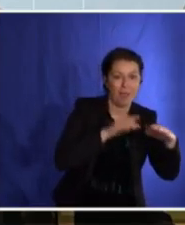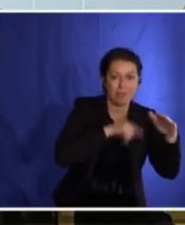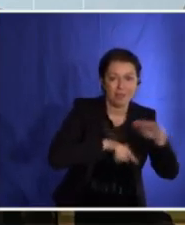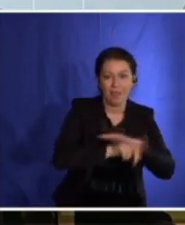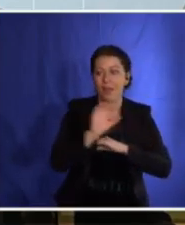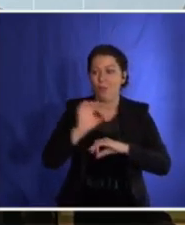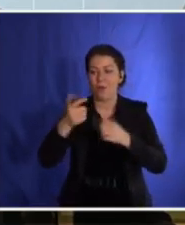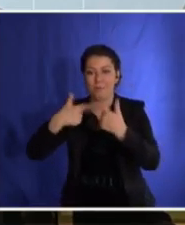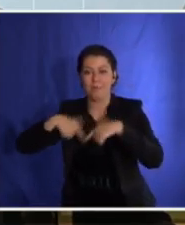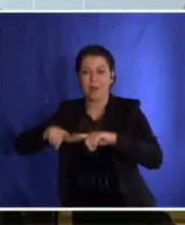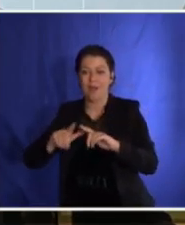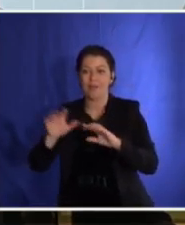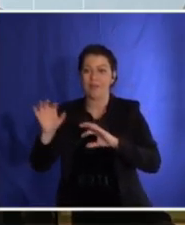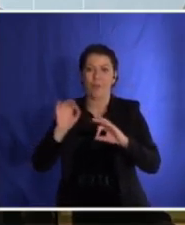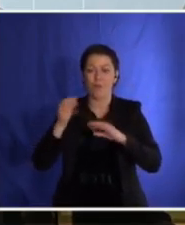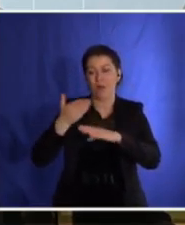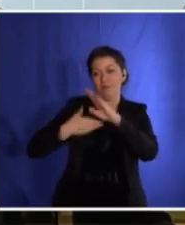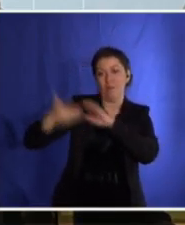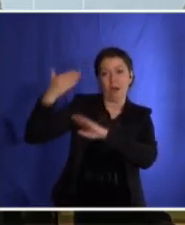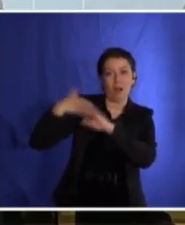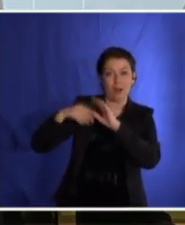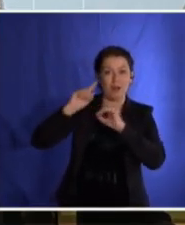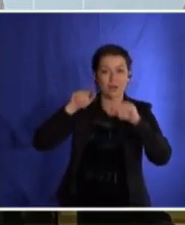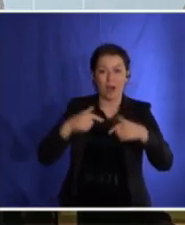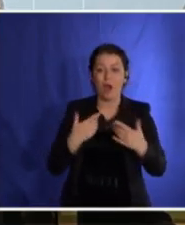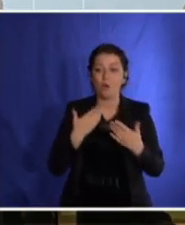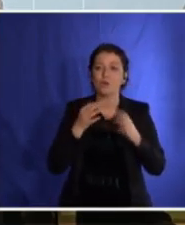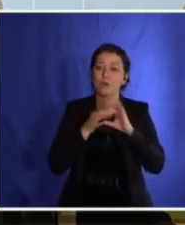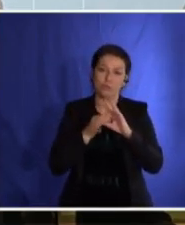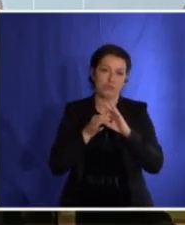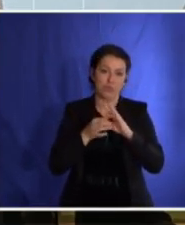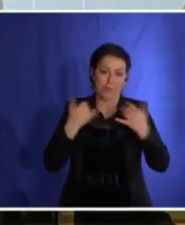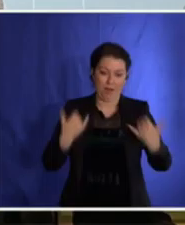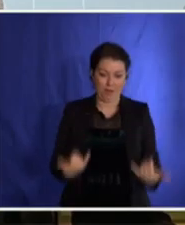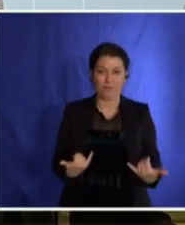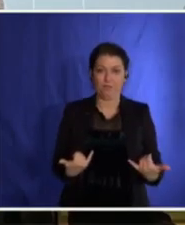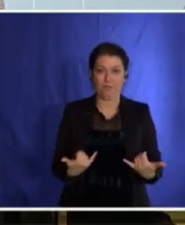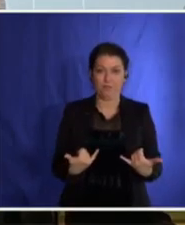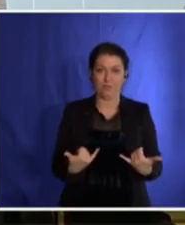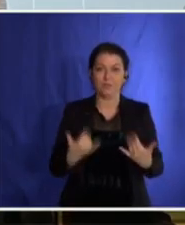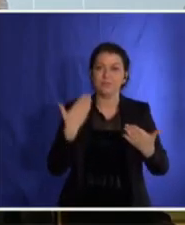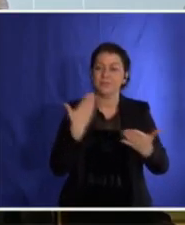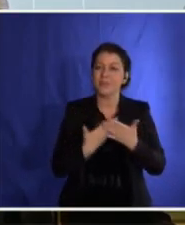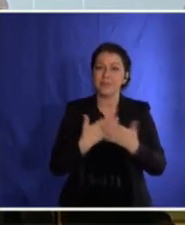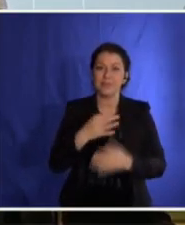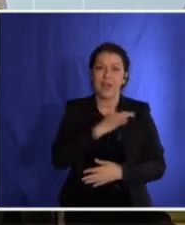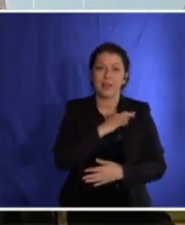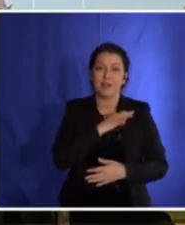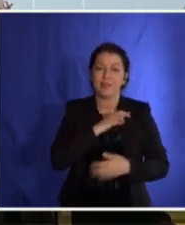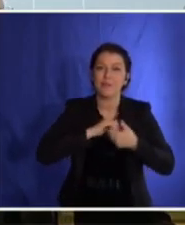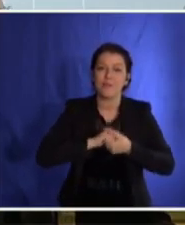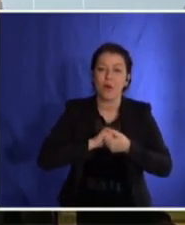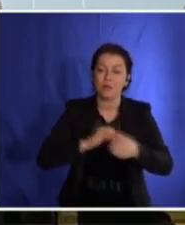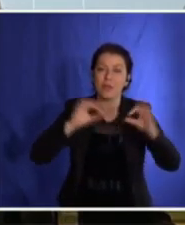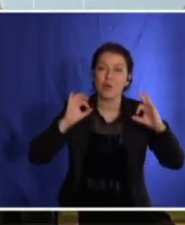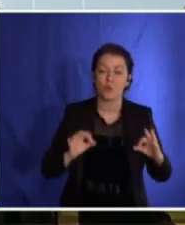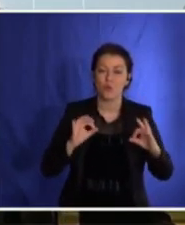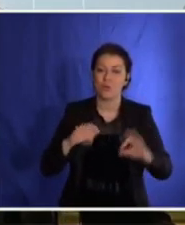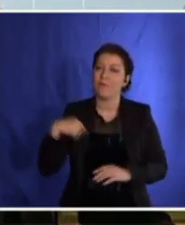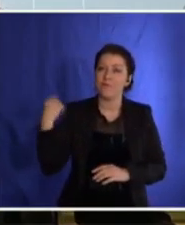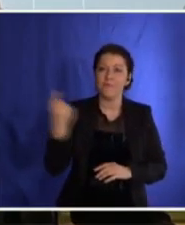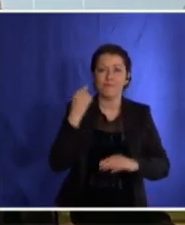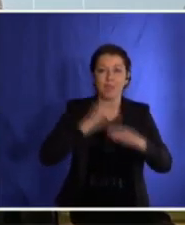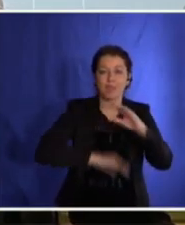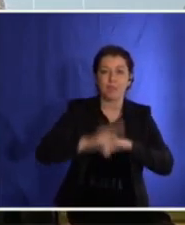die stärkste Kraft in der Vergangenheit und auch in der Gegenwart. Und darum, liebe Freunde, ist es gut, dass wir